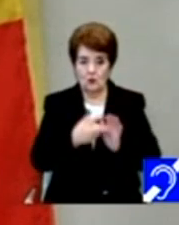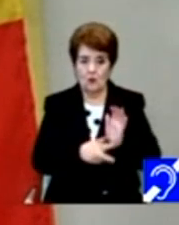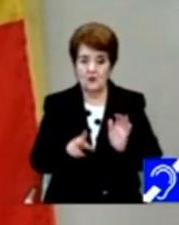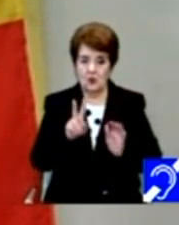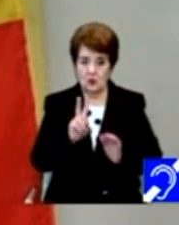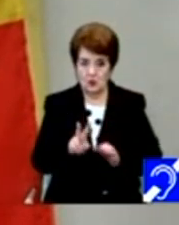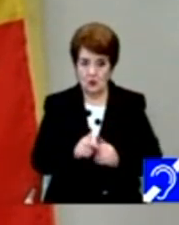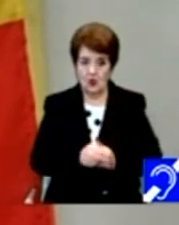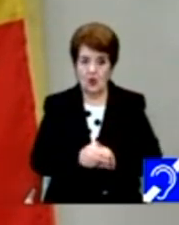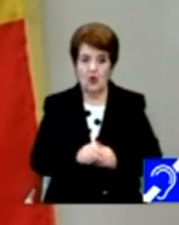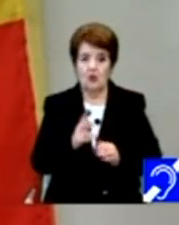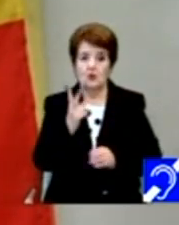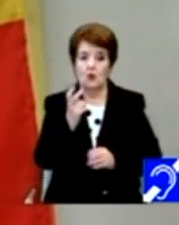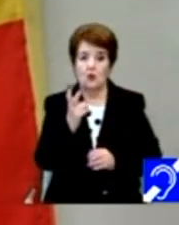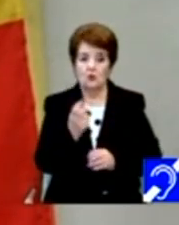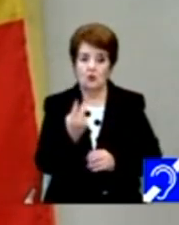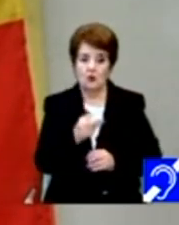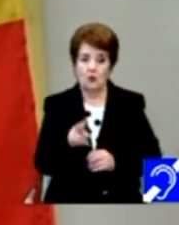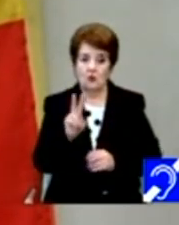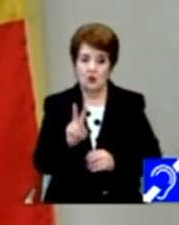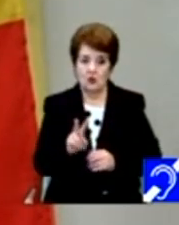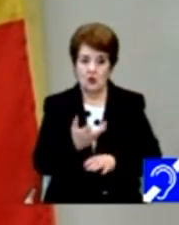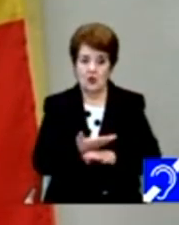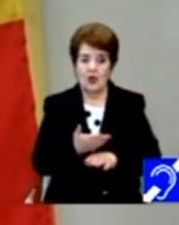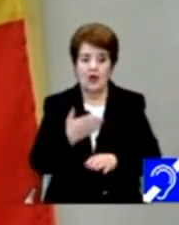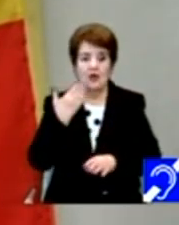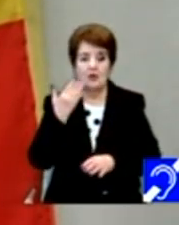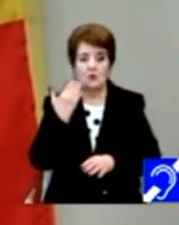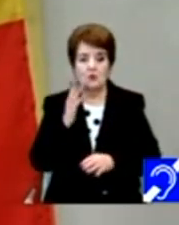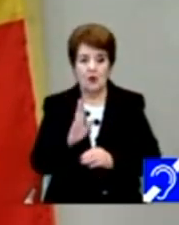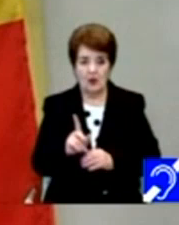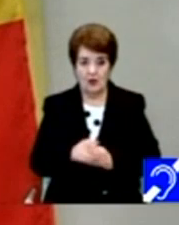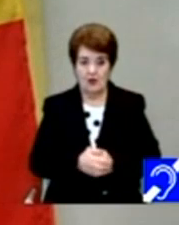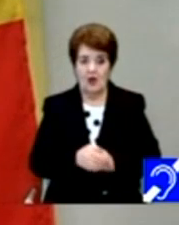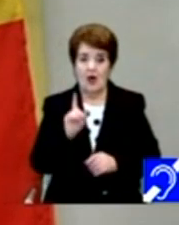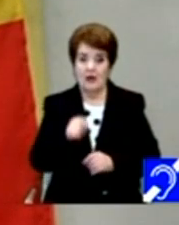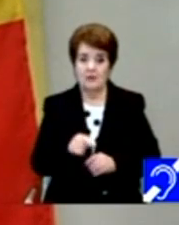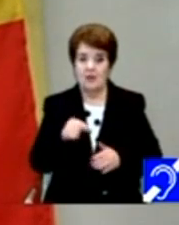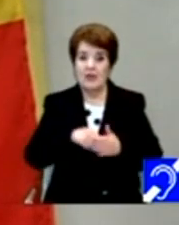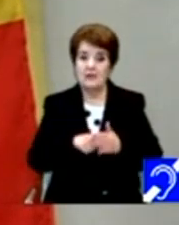2282 și numai 222 în stare ușoară. Aceasta înseamnă